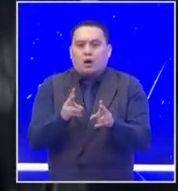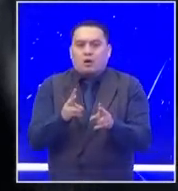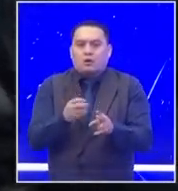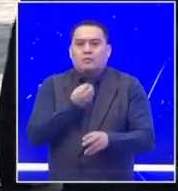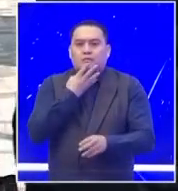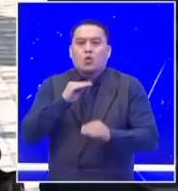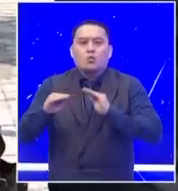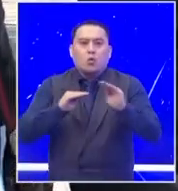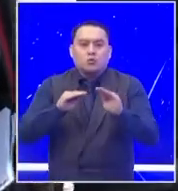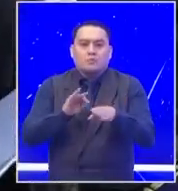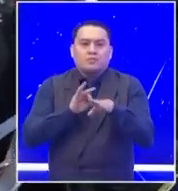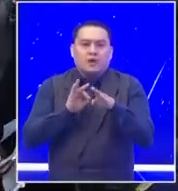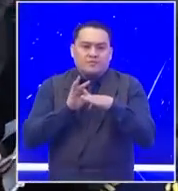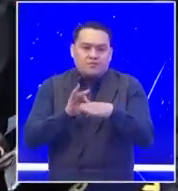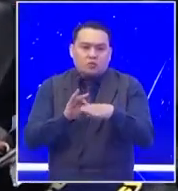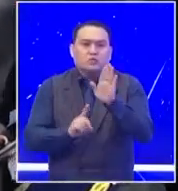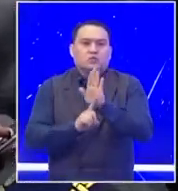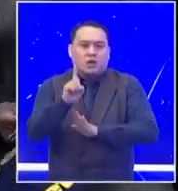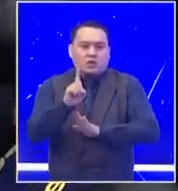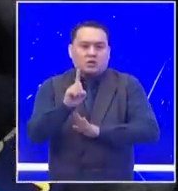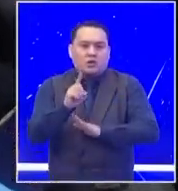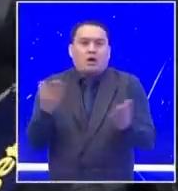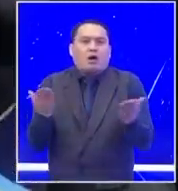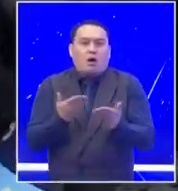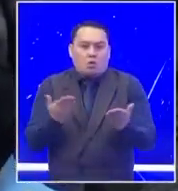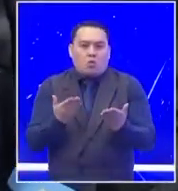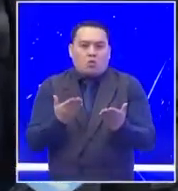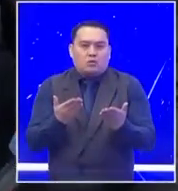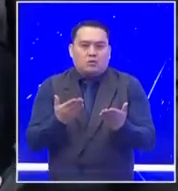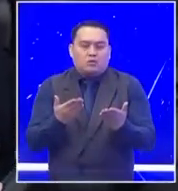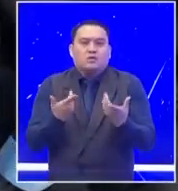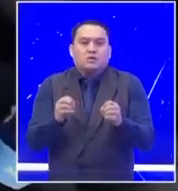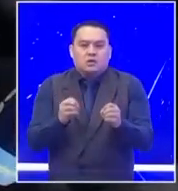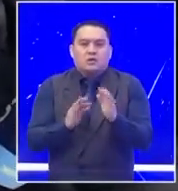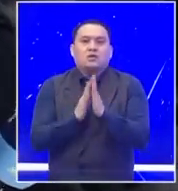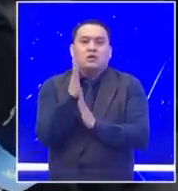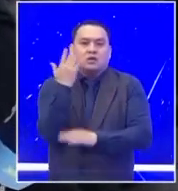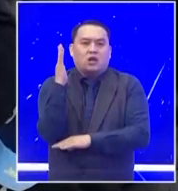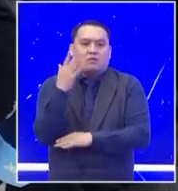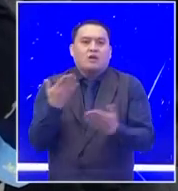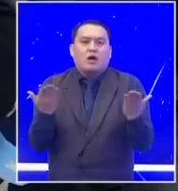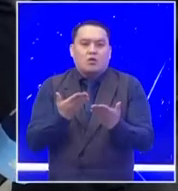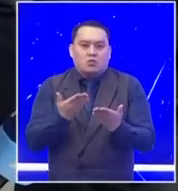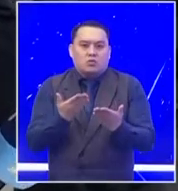Благоустройство, дальше идет живой изгородью, закроем их. Какой живой изгородью ты закроешь? Там дольше деревья посадим.